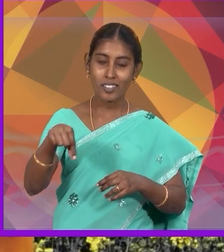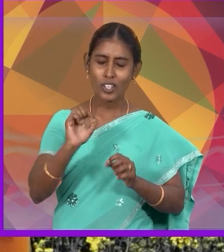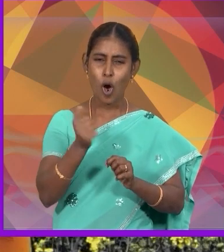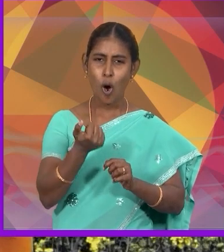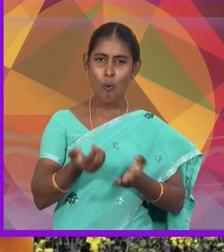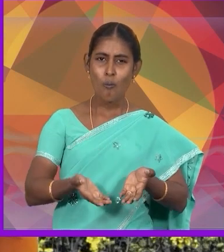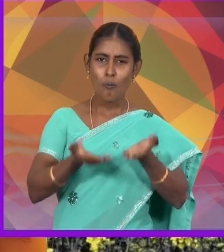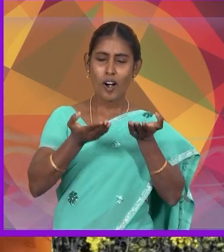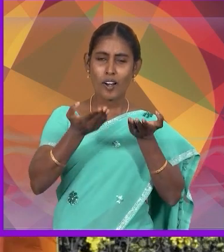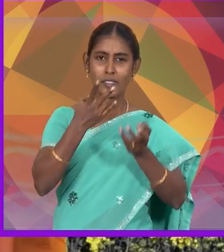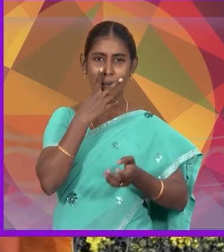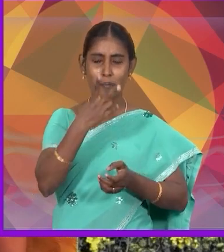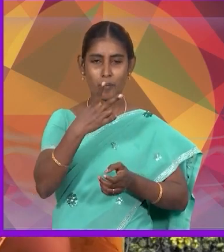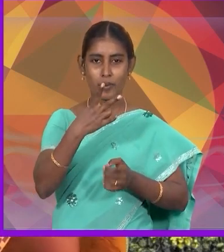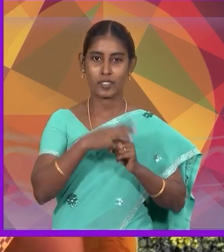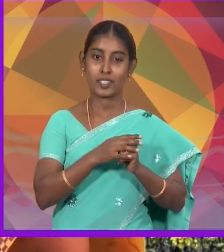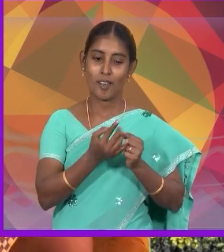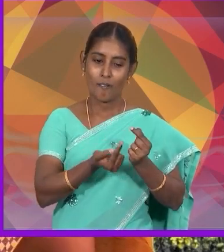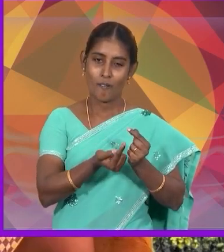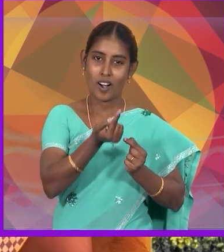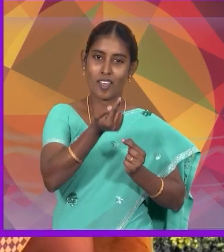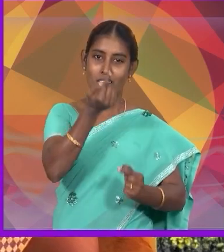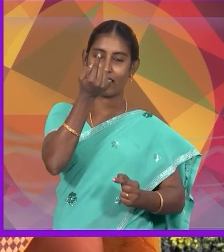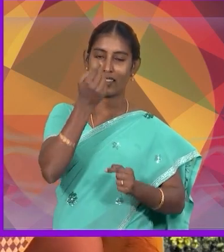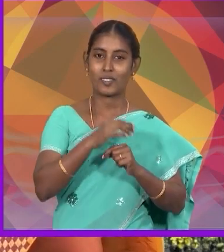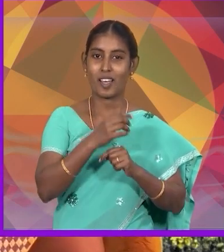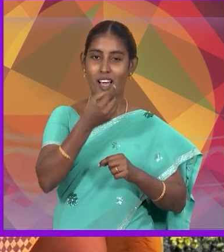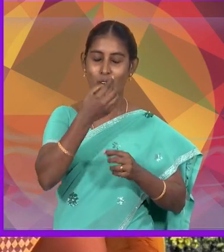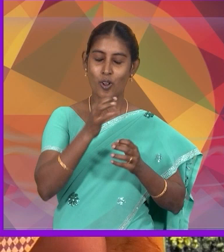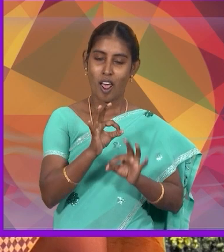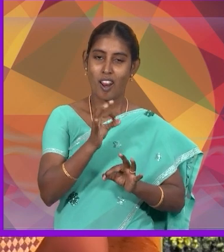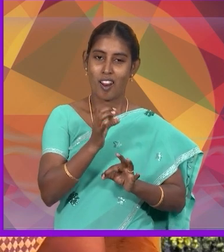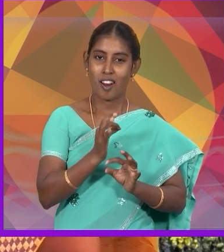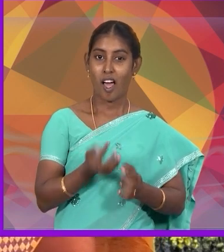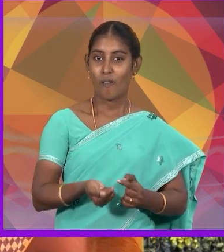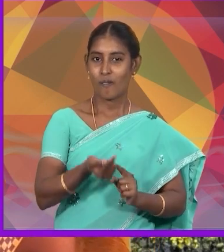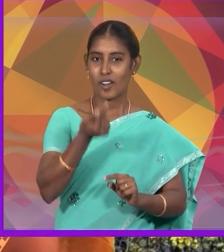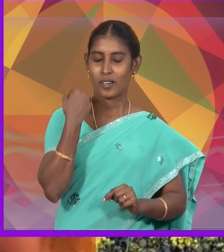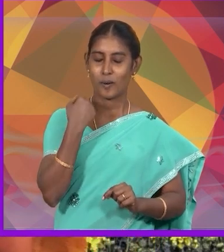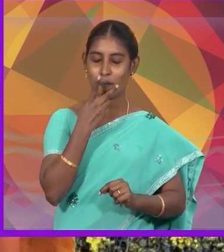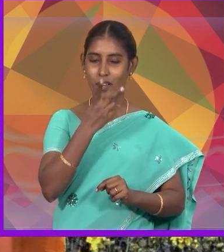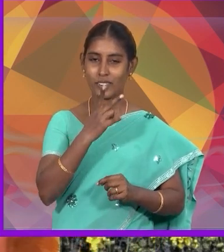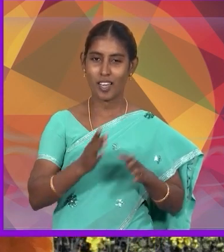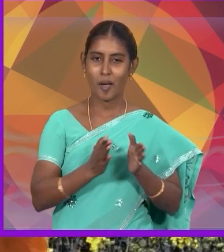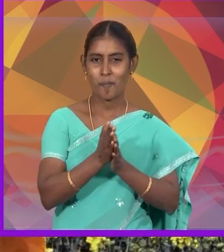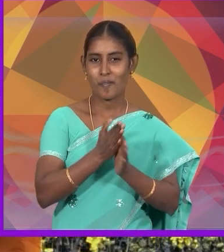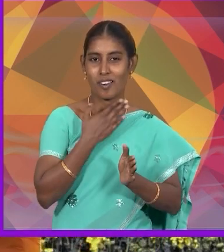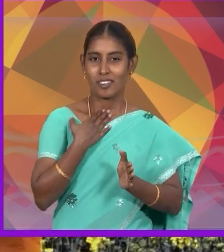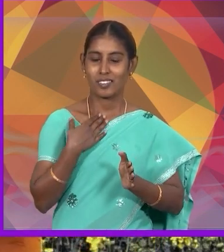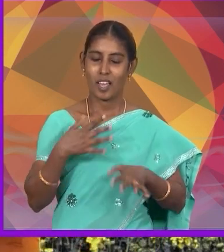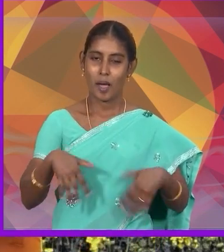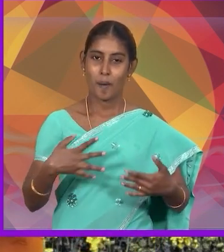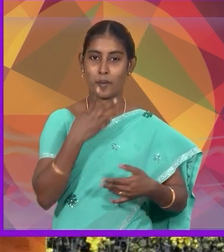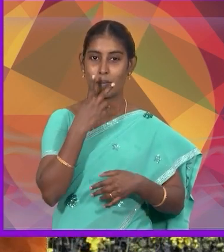நெல்கதிரெல்லாம் இருந்து முற்றிய நெல்லாம் ஆகுது. அதுல அந்த பையனுக்கு மகிழ்ச்சி ஏற்படுது. அதுக்கப்புறம் அந்த நெல்மணி வராதெல்லாம்